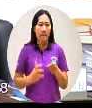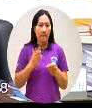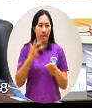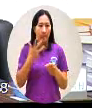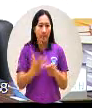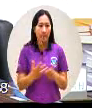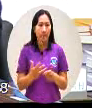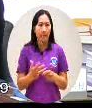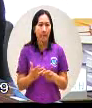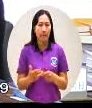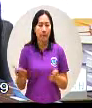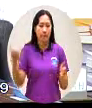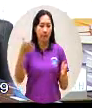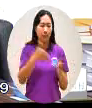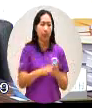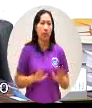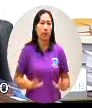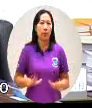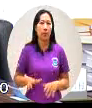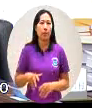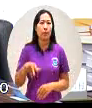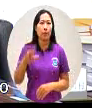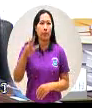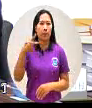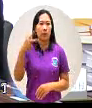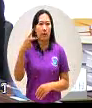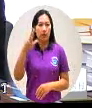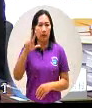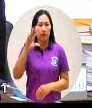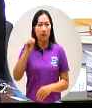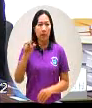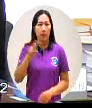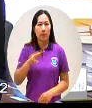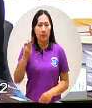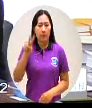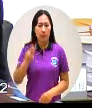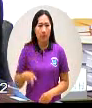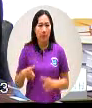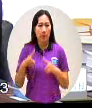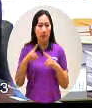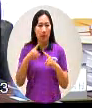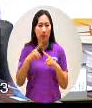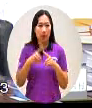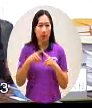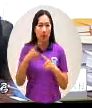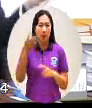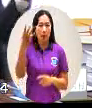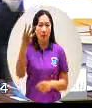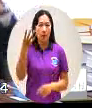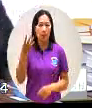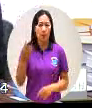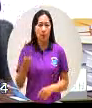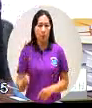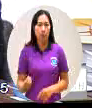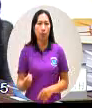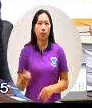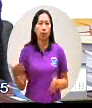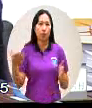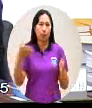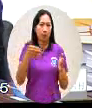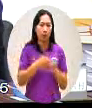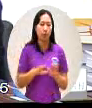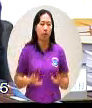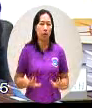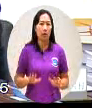哈，为72000的人口哈，一直流失哈，目前已经